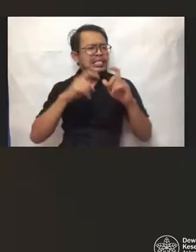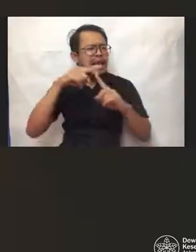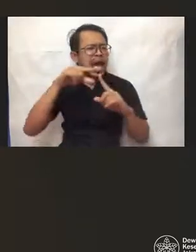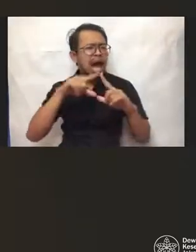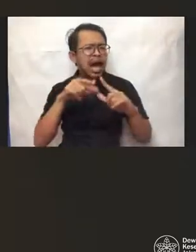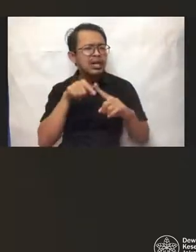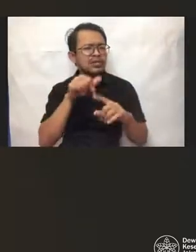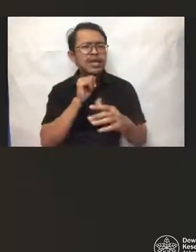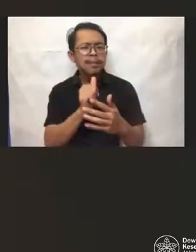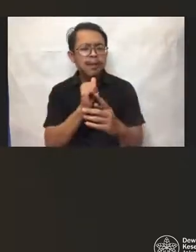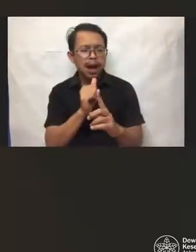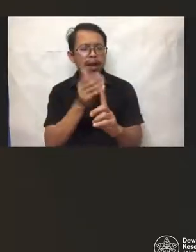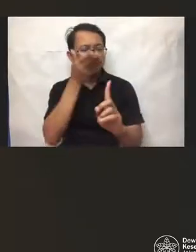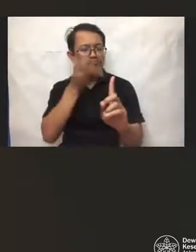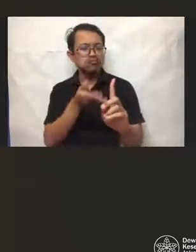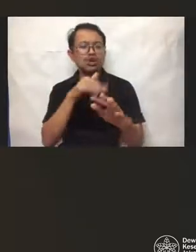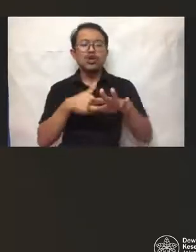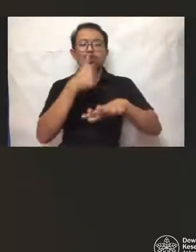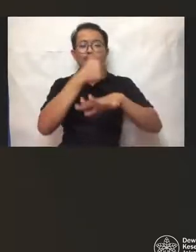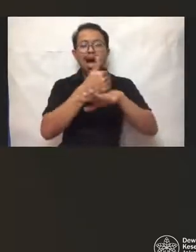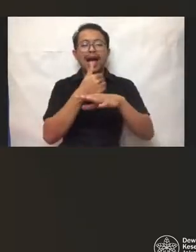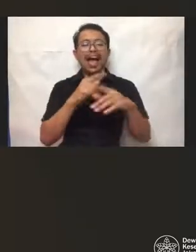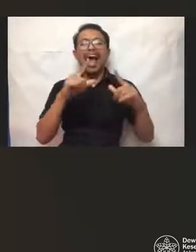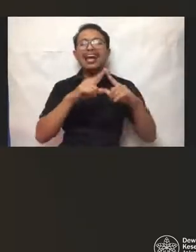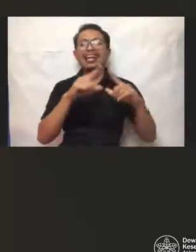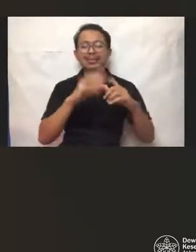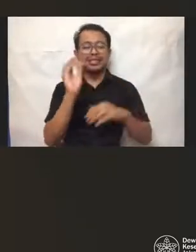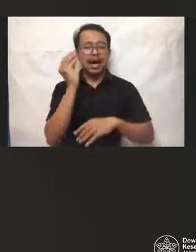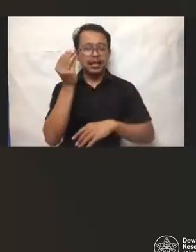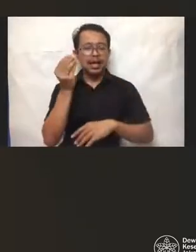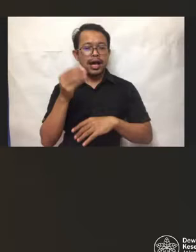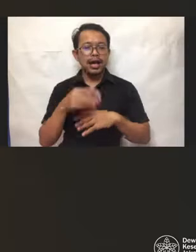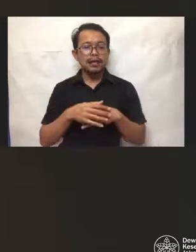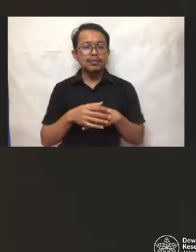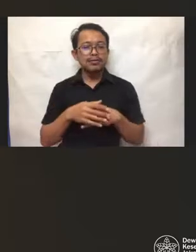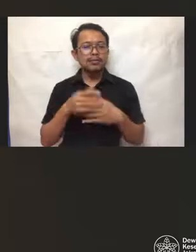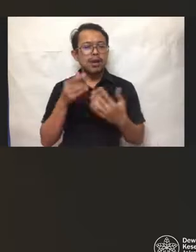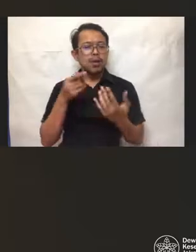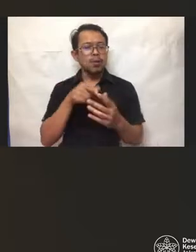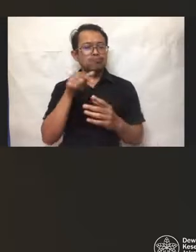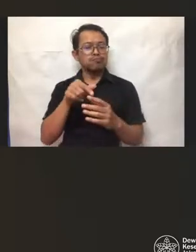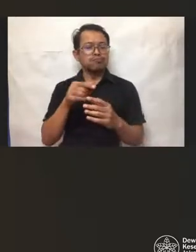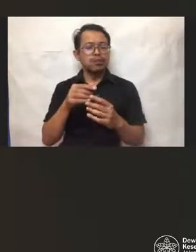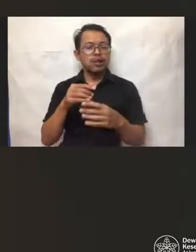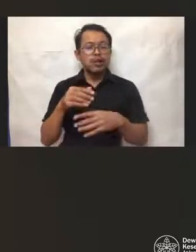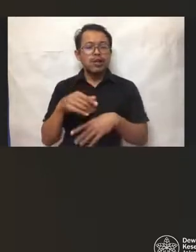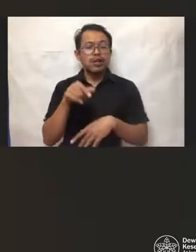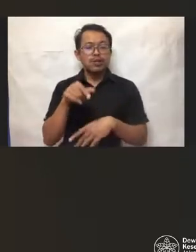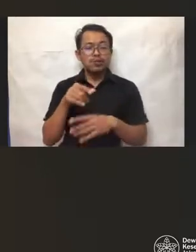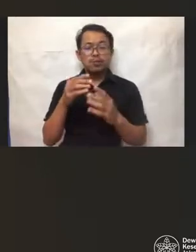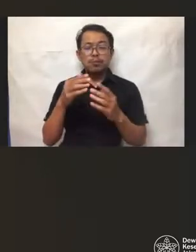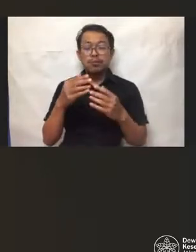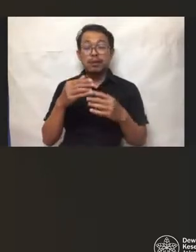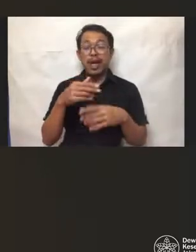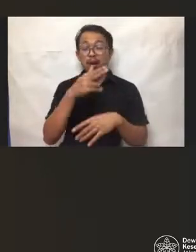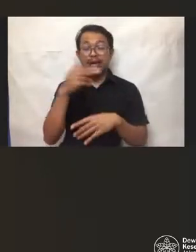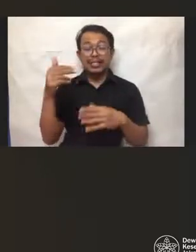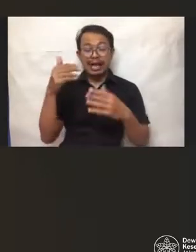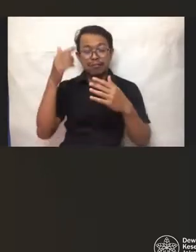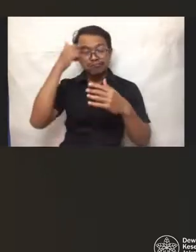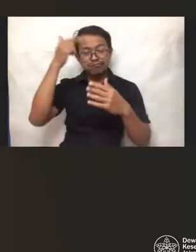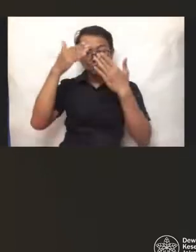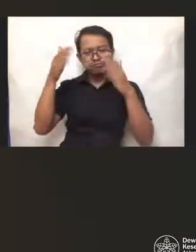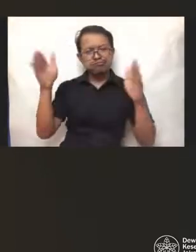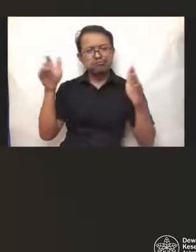yang memperlihatkan keterbukaan Indonesia sebagai bangsa adalah sebuah hal mutlak demi kemajuan seperti tercermin